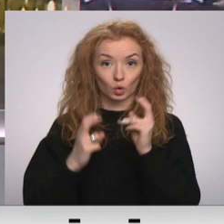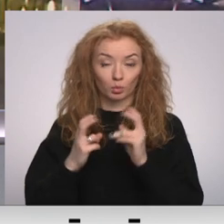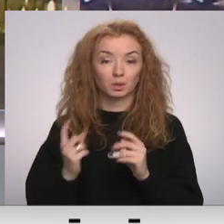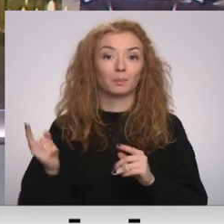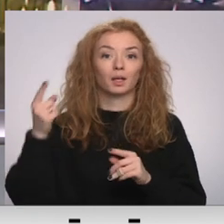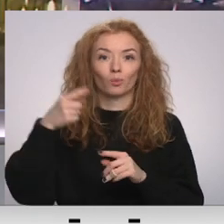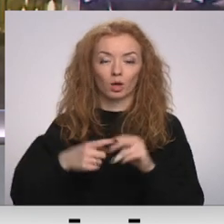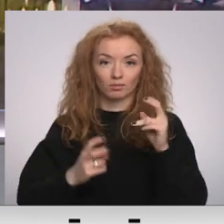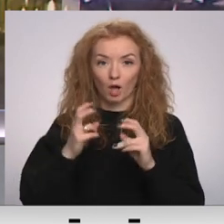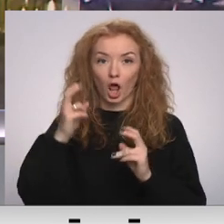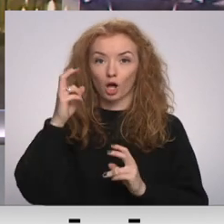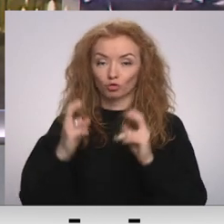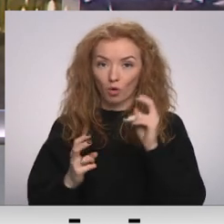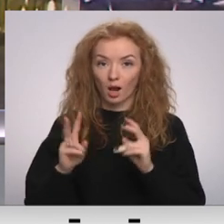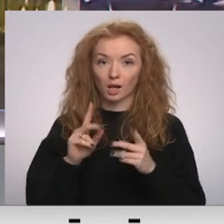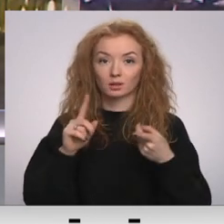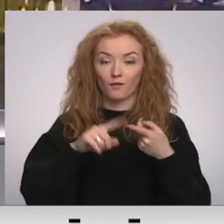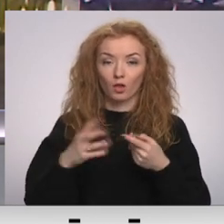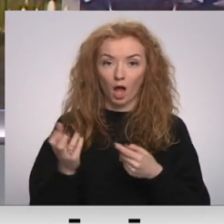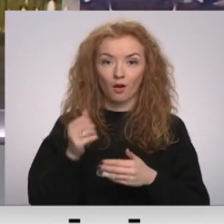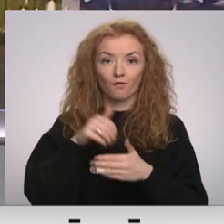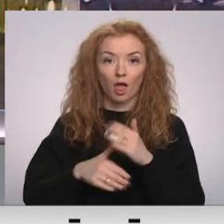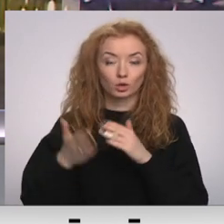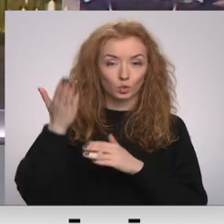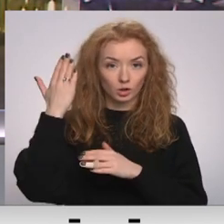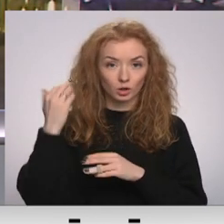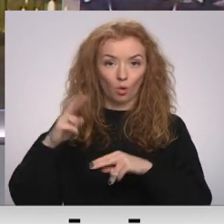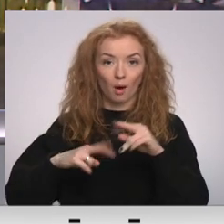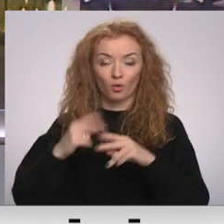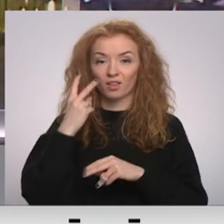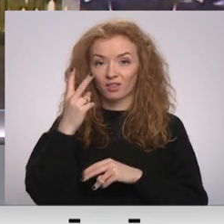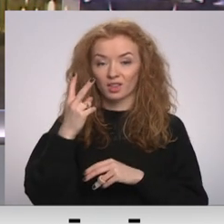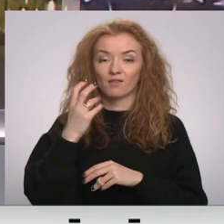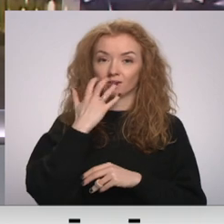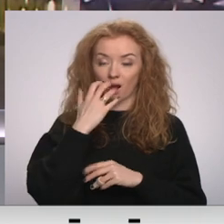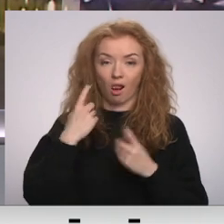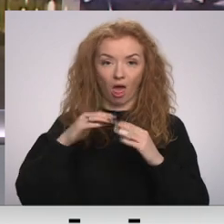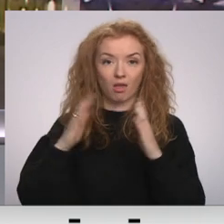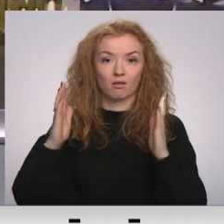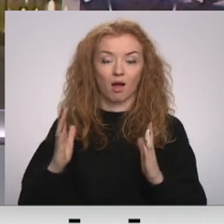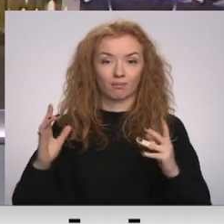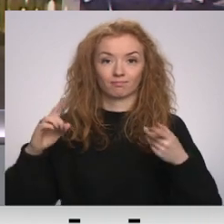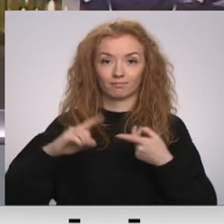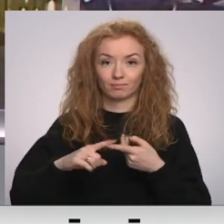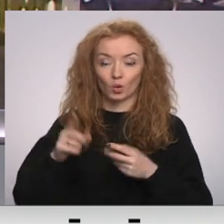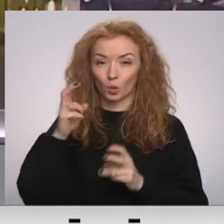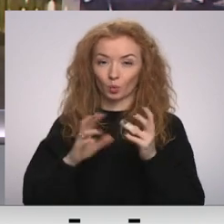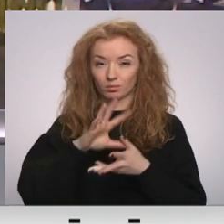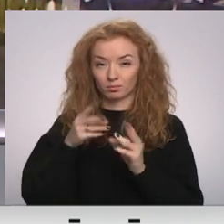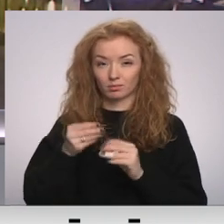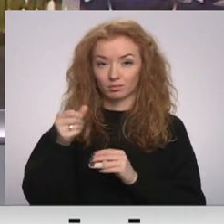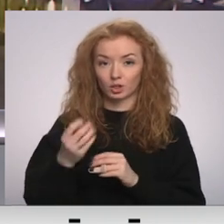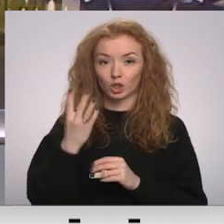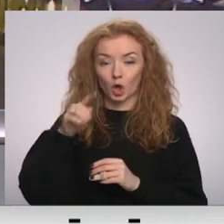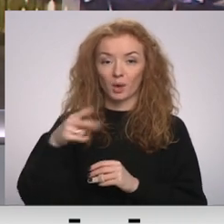pirmoreiz tiek būvēta ražotne, kas savienota ar vēsturisko apbūvi divām Krievijas cara laika ēkām. Rūpnīcas kopējās izmaksas ir